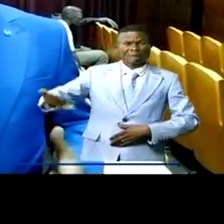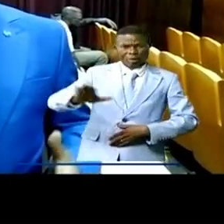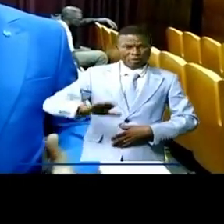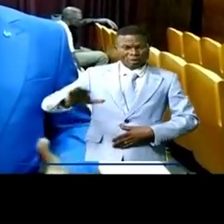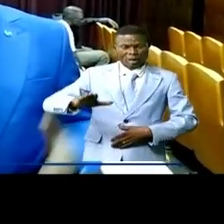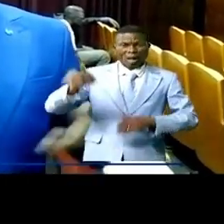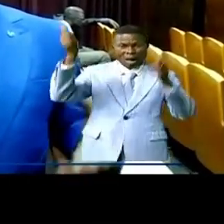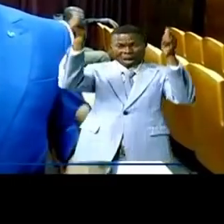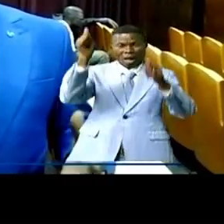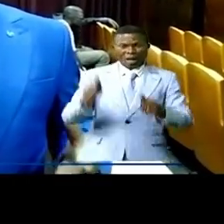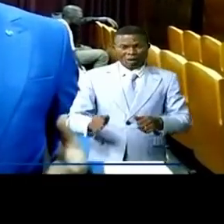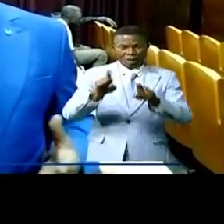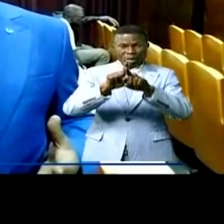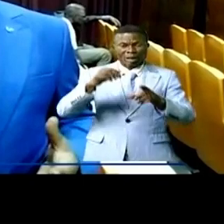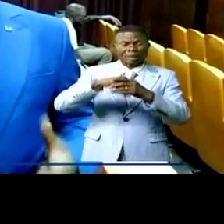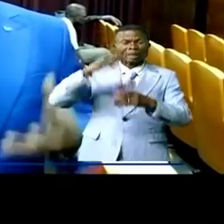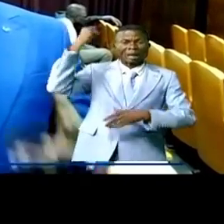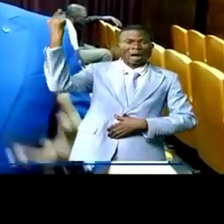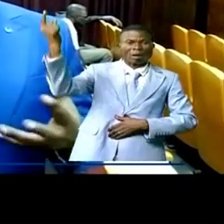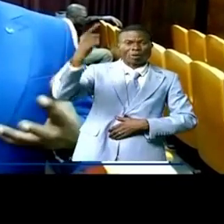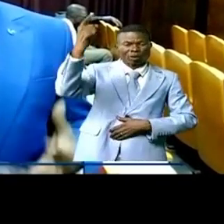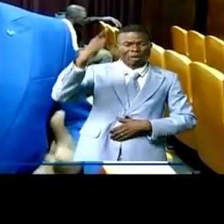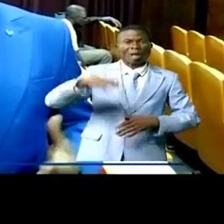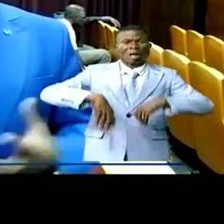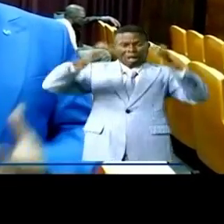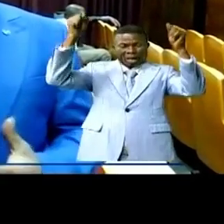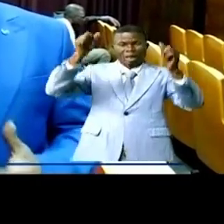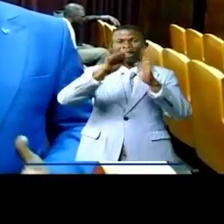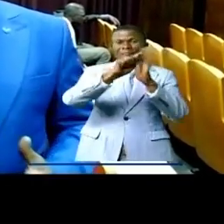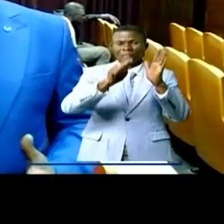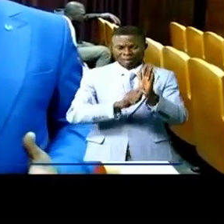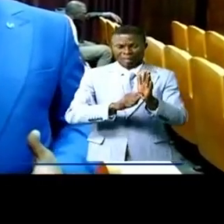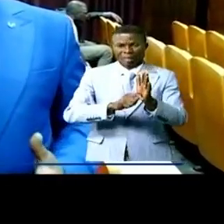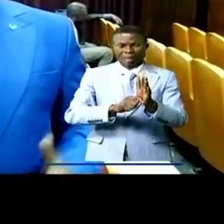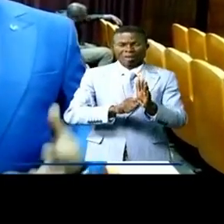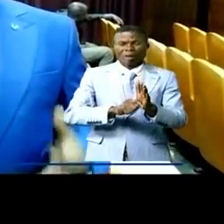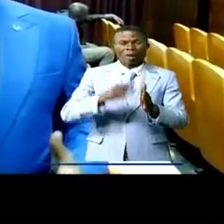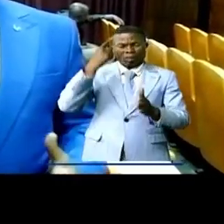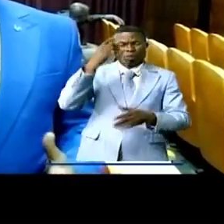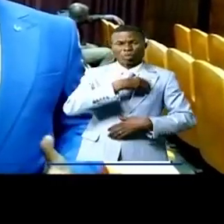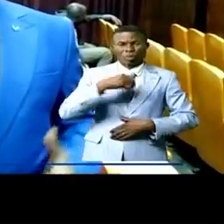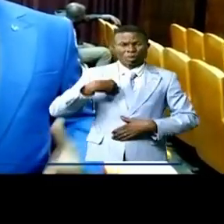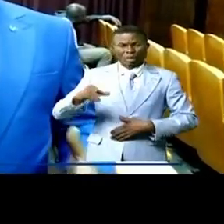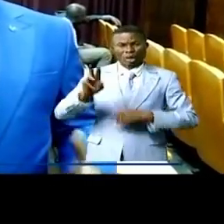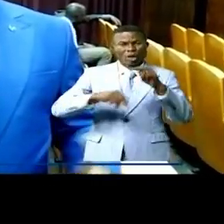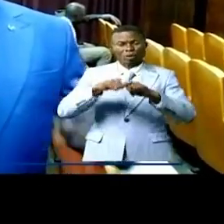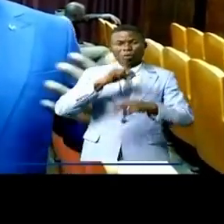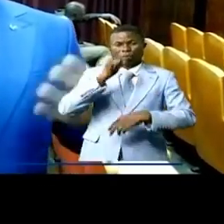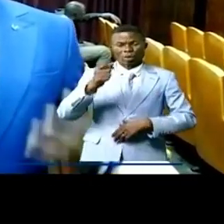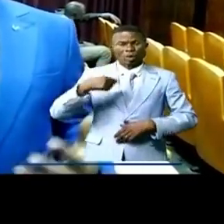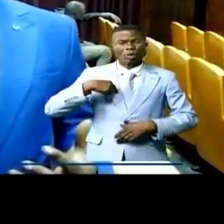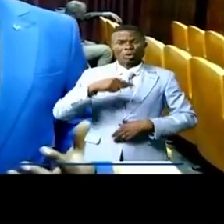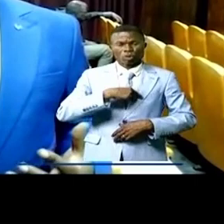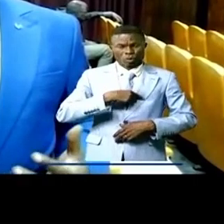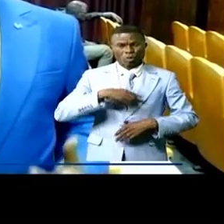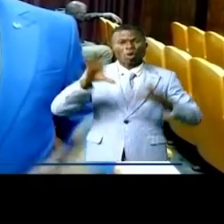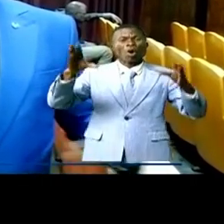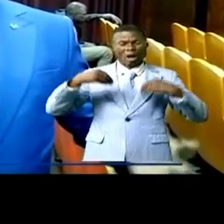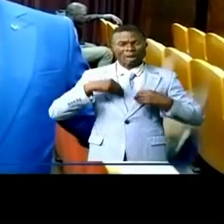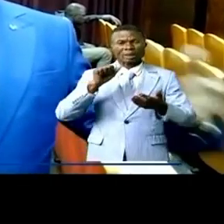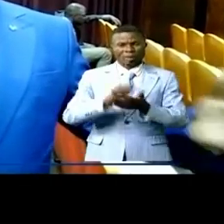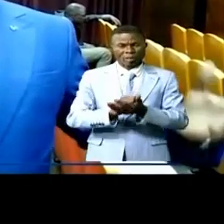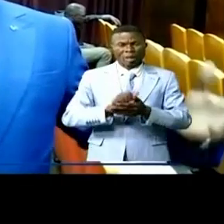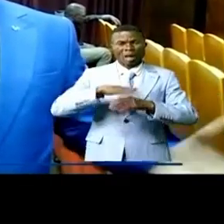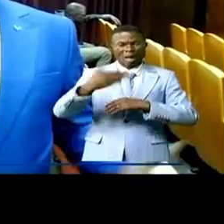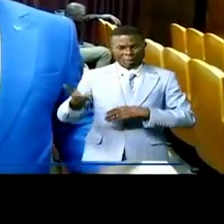et même au niveau mondial adopter des textes dans ce sens il n'est pas normal que nous nous avons adopté les textes et puis